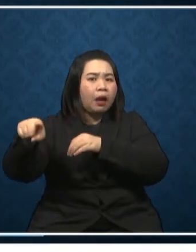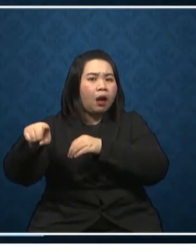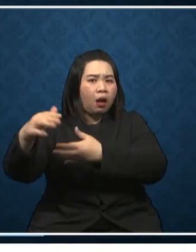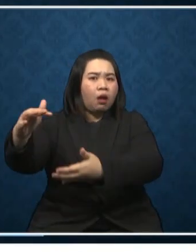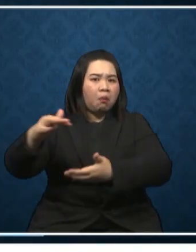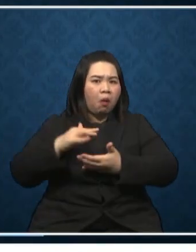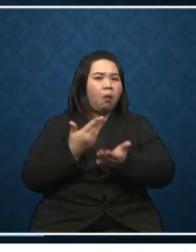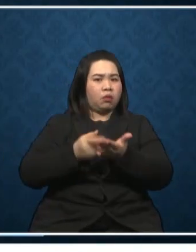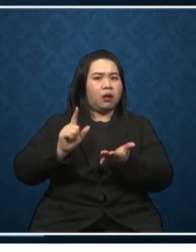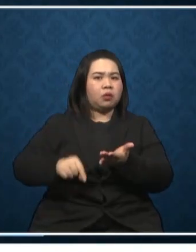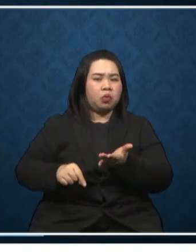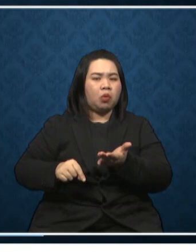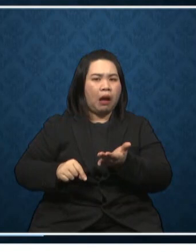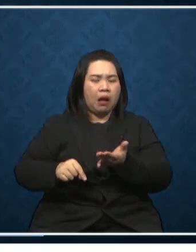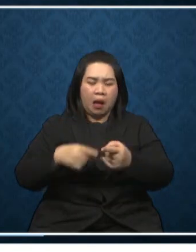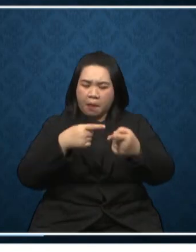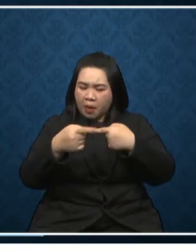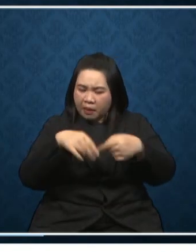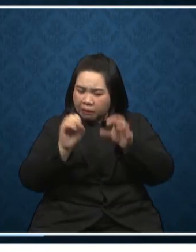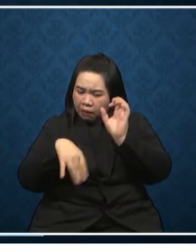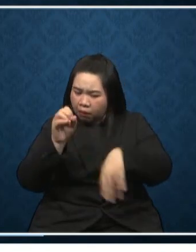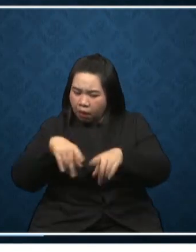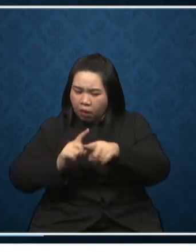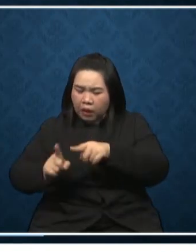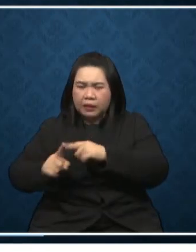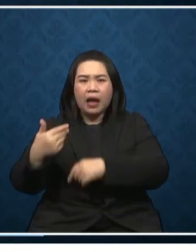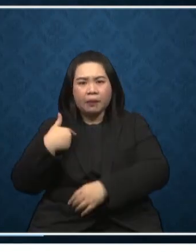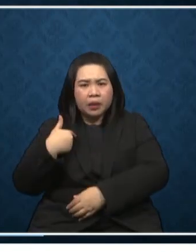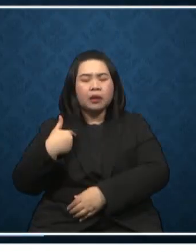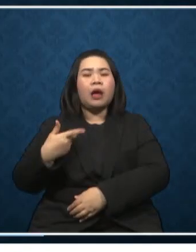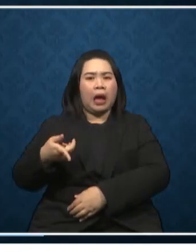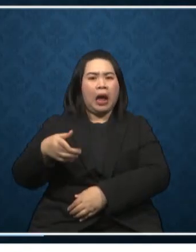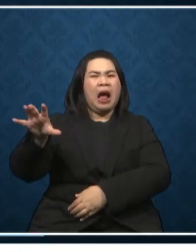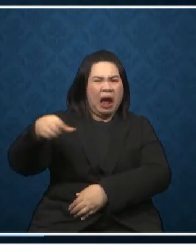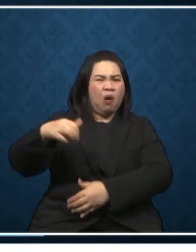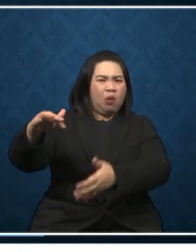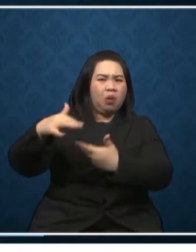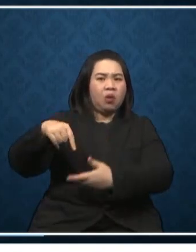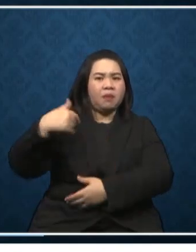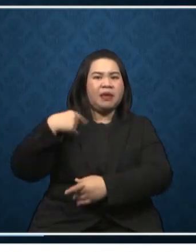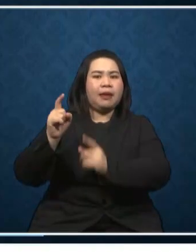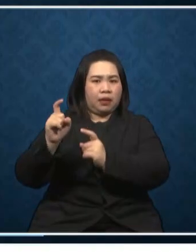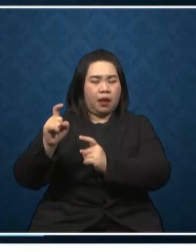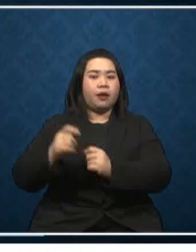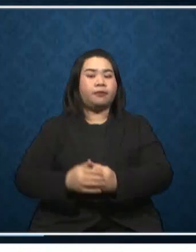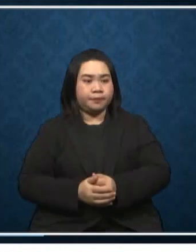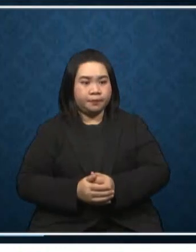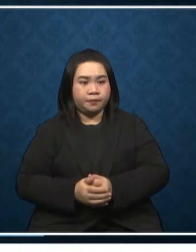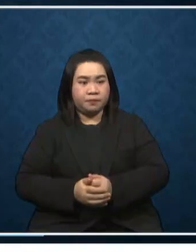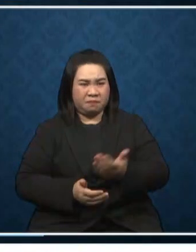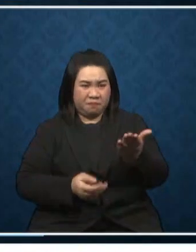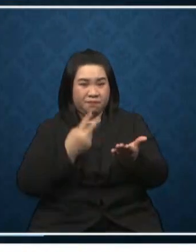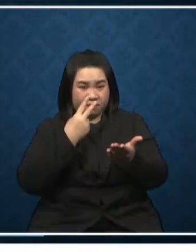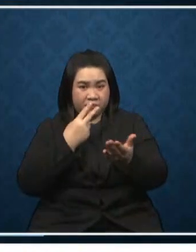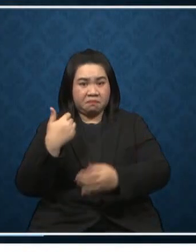interactiveเพฉั้น transformed process, idealizedด departmentAL มานาน phrase Thai ต